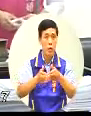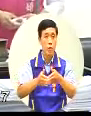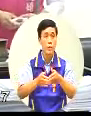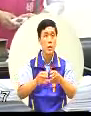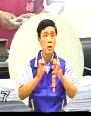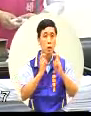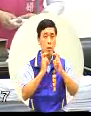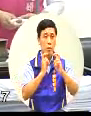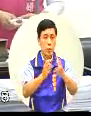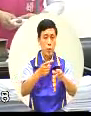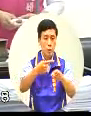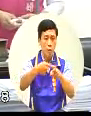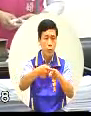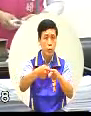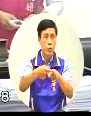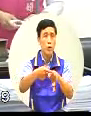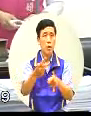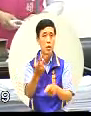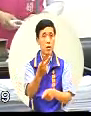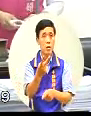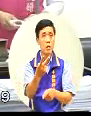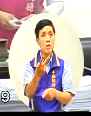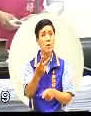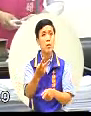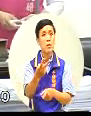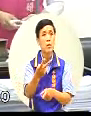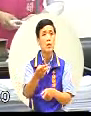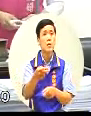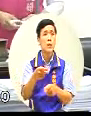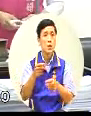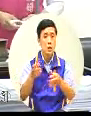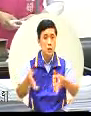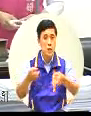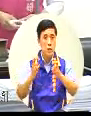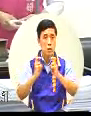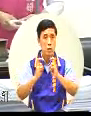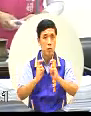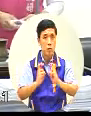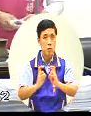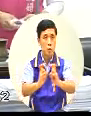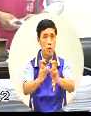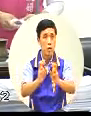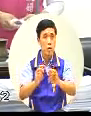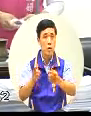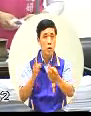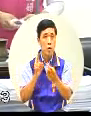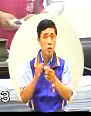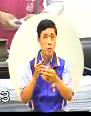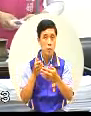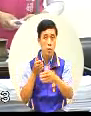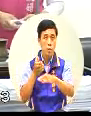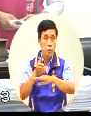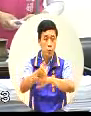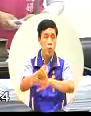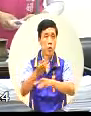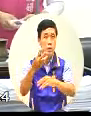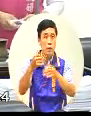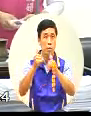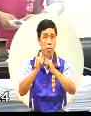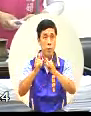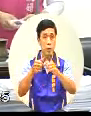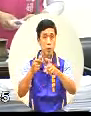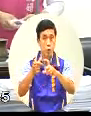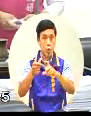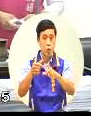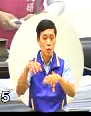掉了哦，尤其这些轻轨经过我们三民哦东区很多哦，不然之前只有2站，我们三民区只有2站